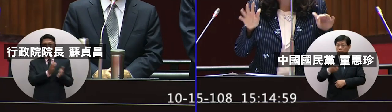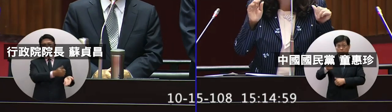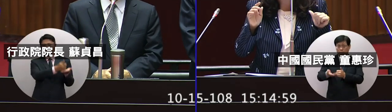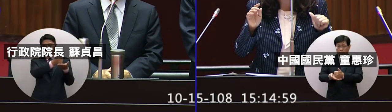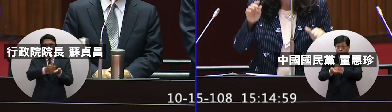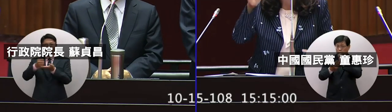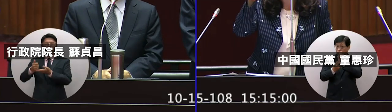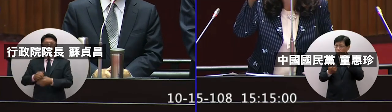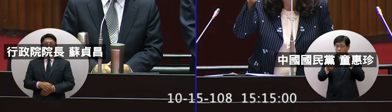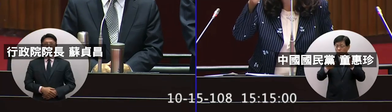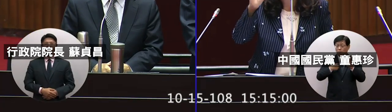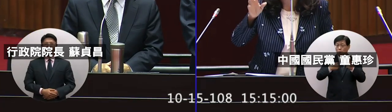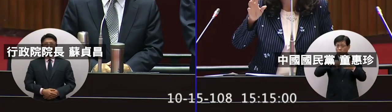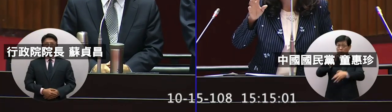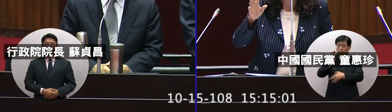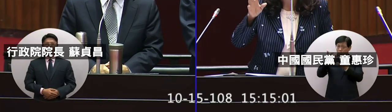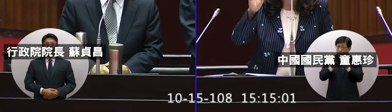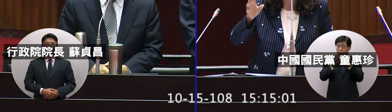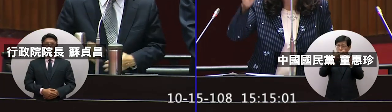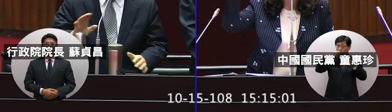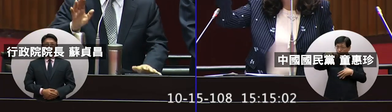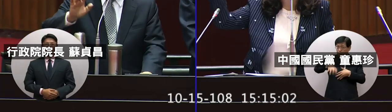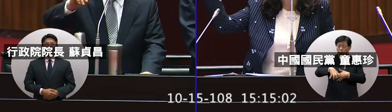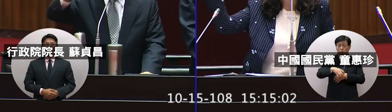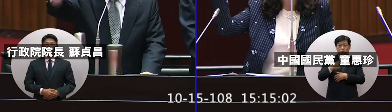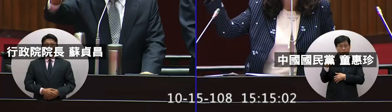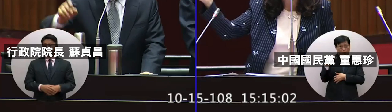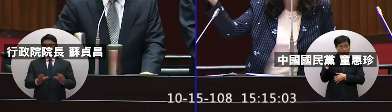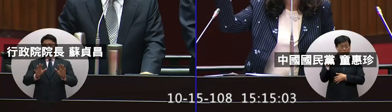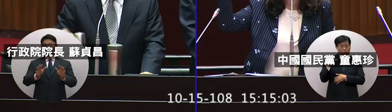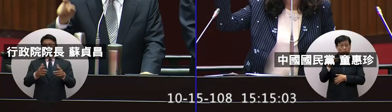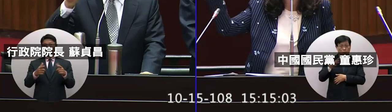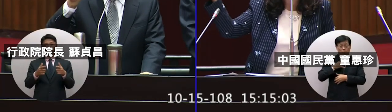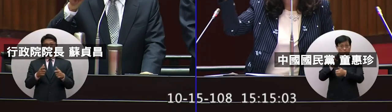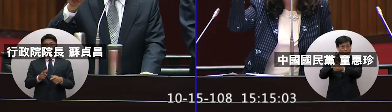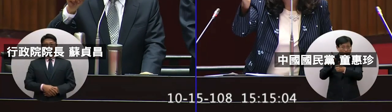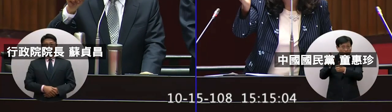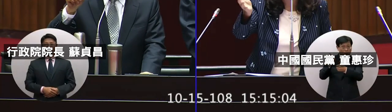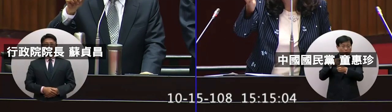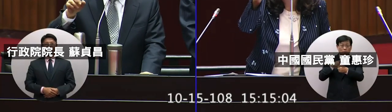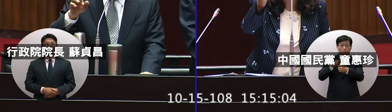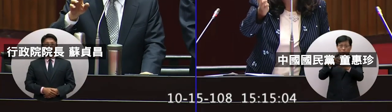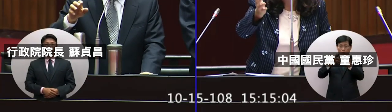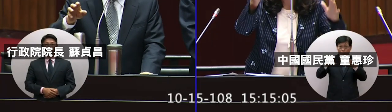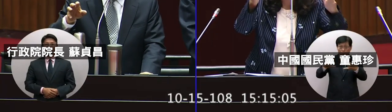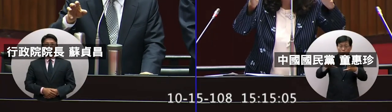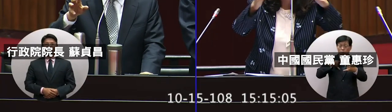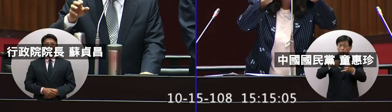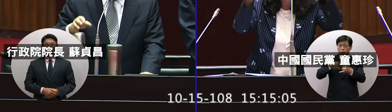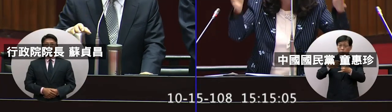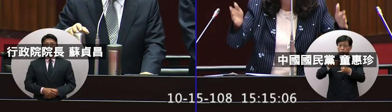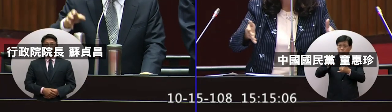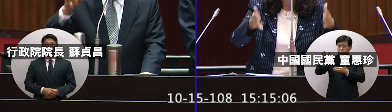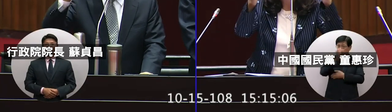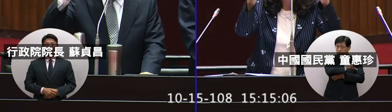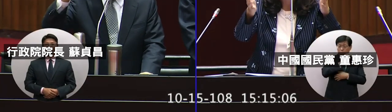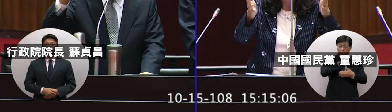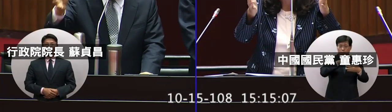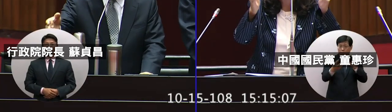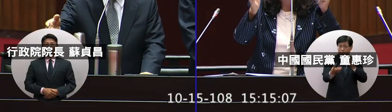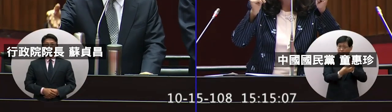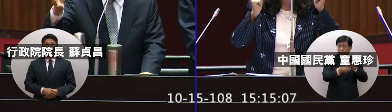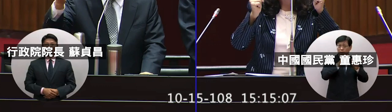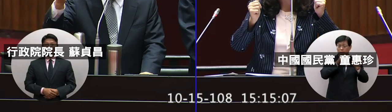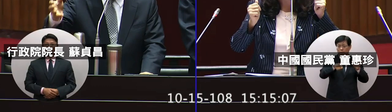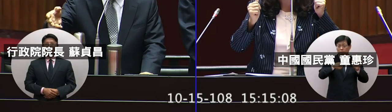他们做出来的名词，这是因为我们的内政部网站前几天有说他引用了网络上的言论，放在我们的这个内政部的